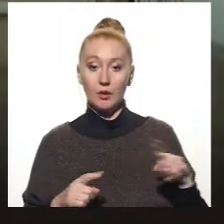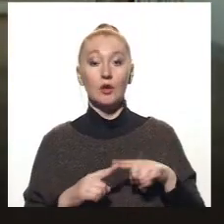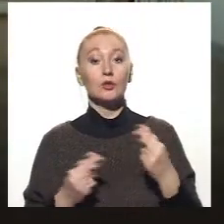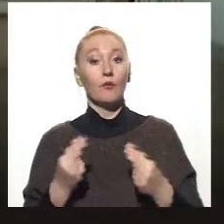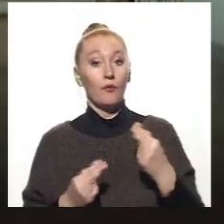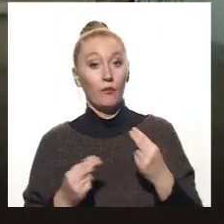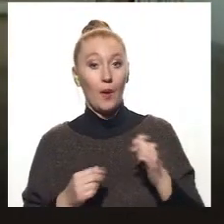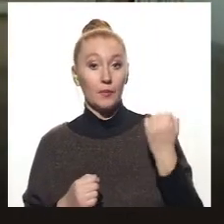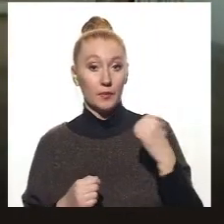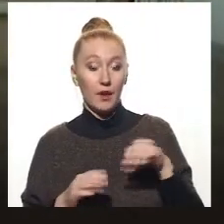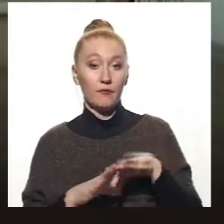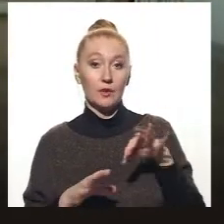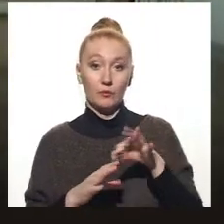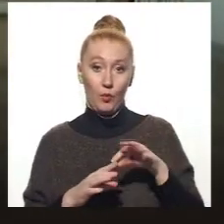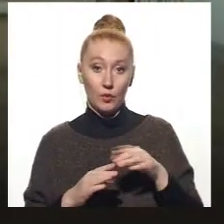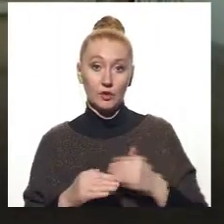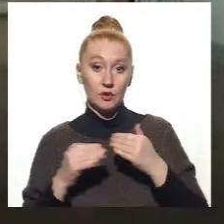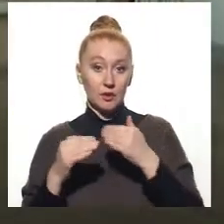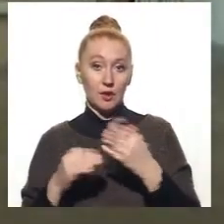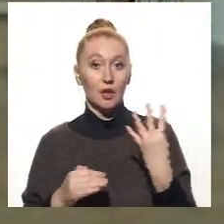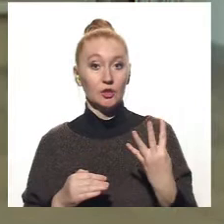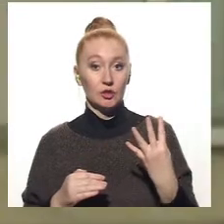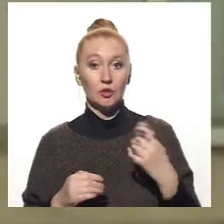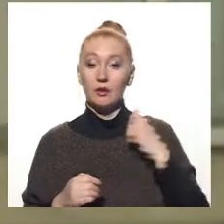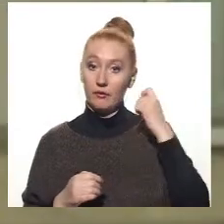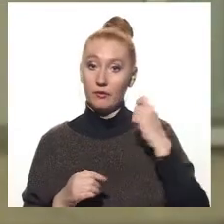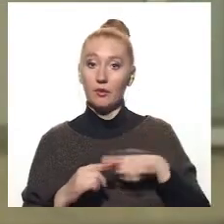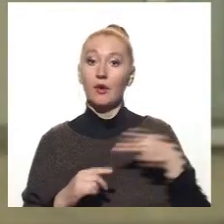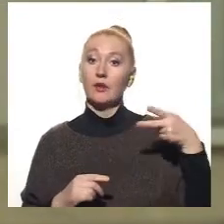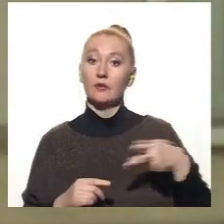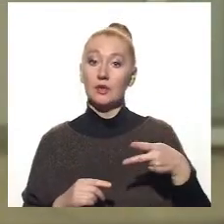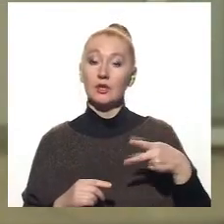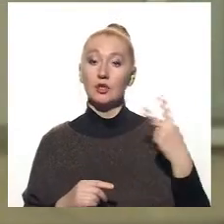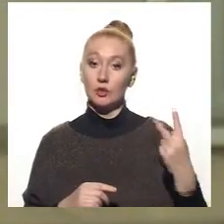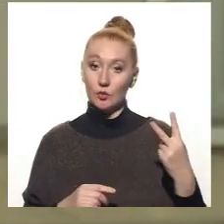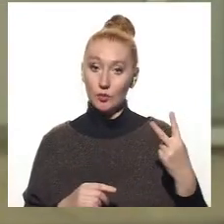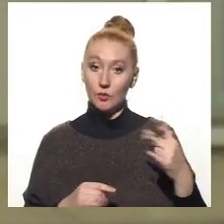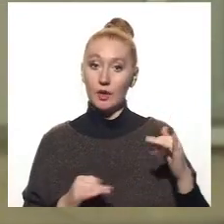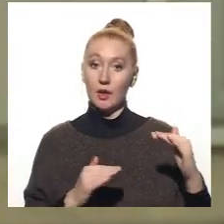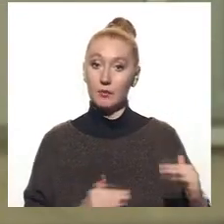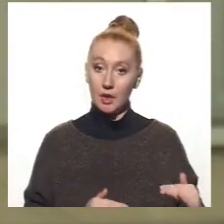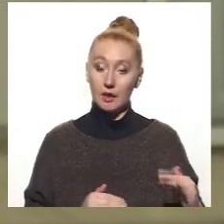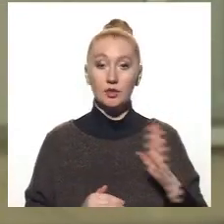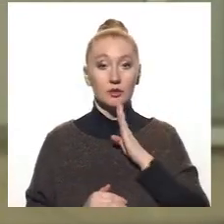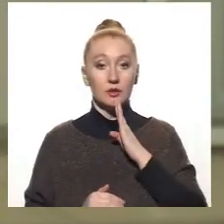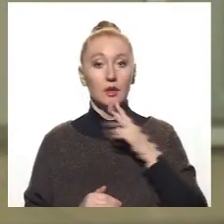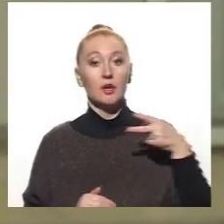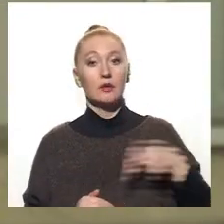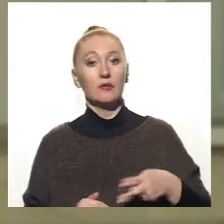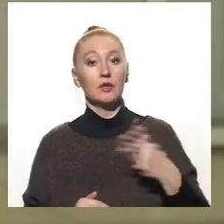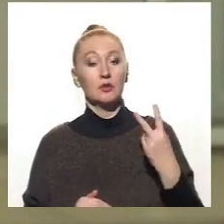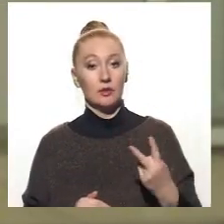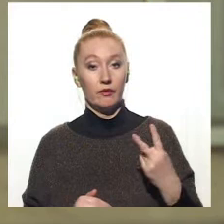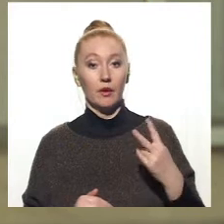переможці відбіркових етапів, тобто 4 вікові категорії. 2002 рік народження і молодші дівчата, 2002